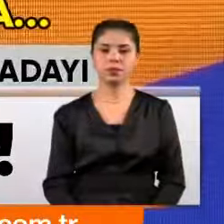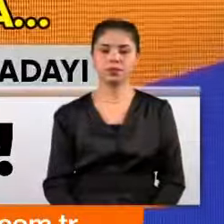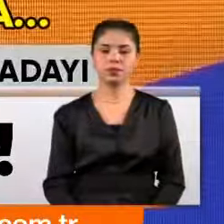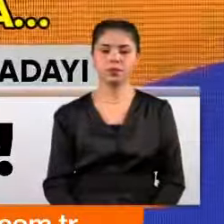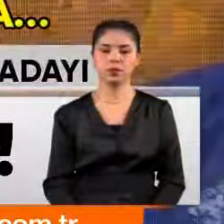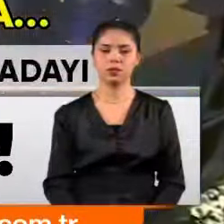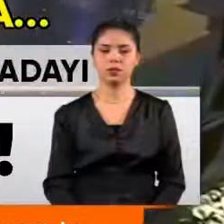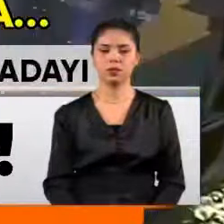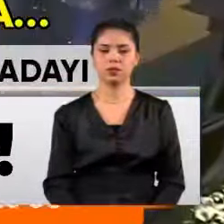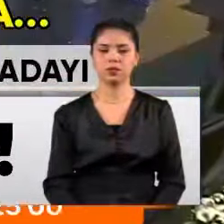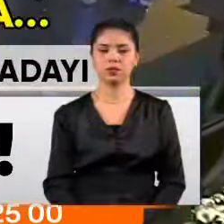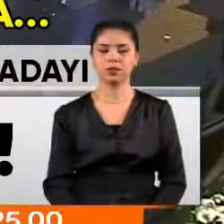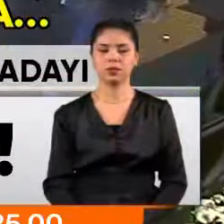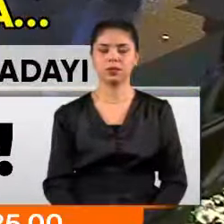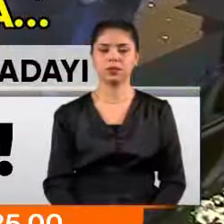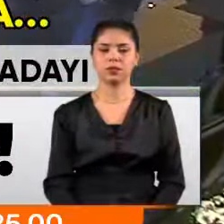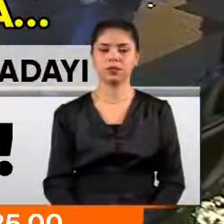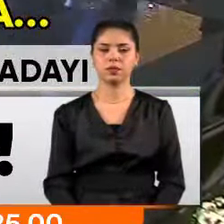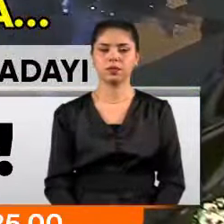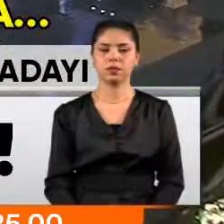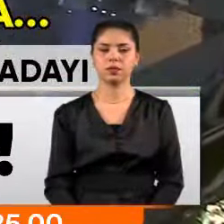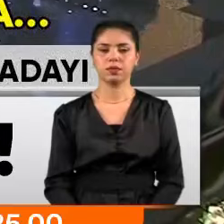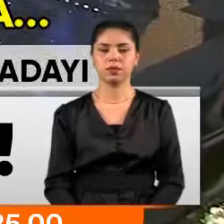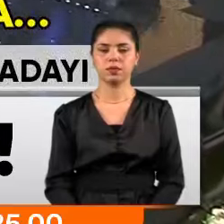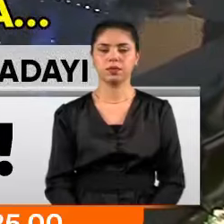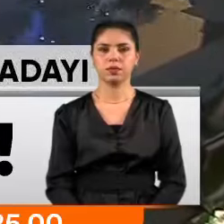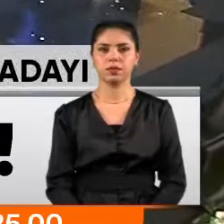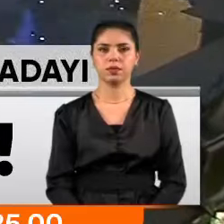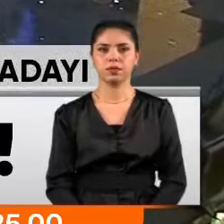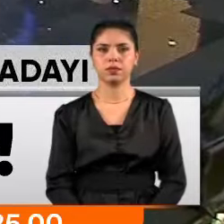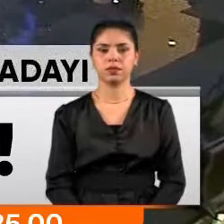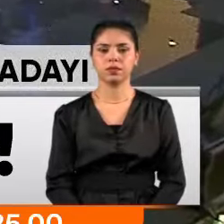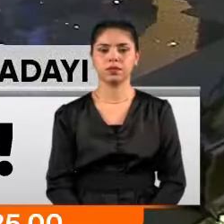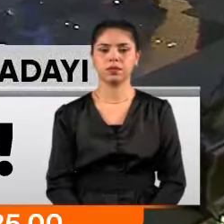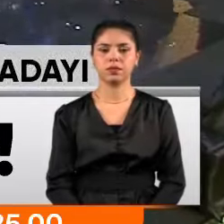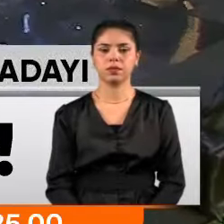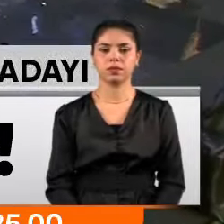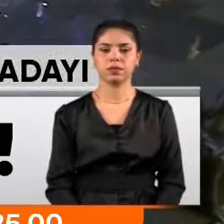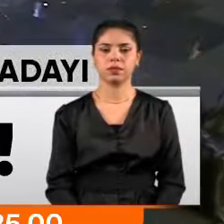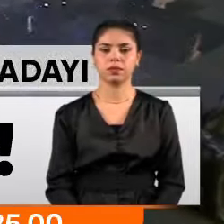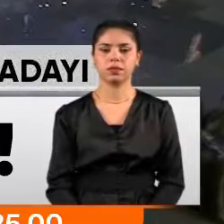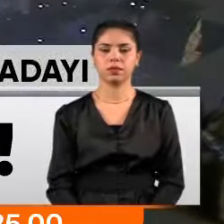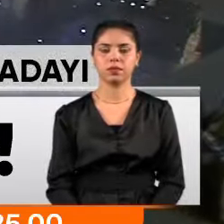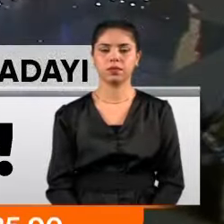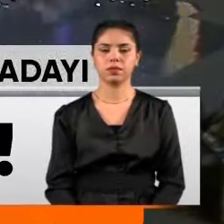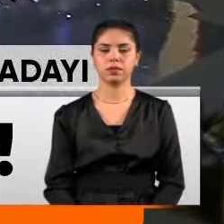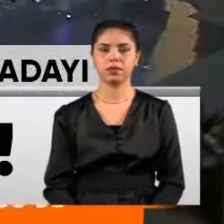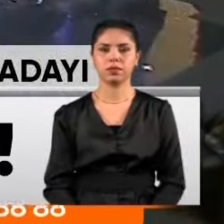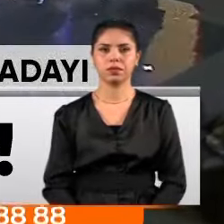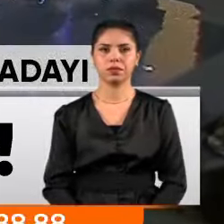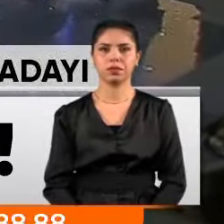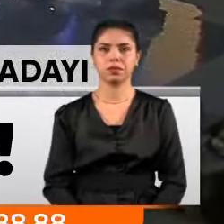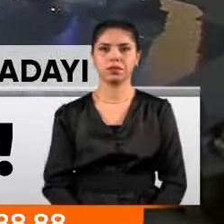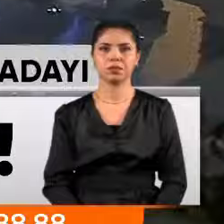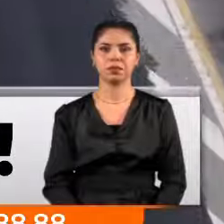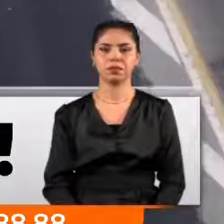sonunda azalacak olan İstanbul trafiği 10 yılın sonunda bir daha geri dönmemek üzere